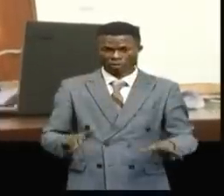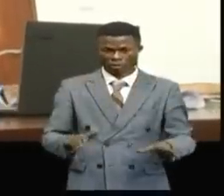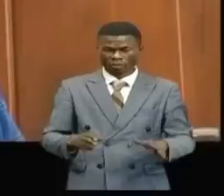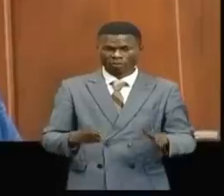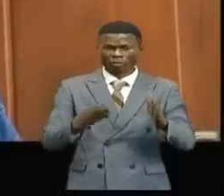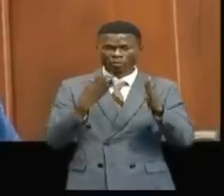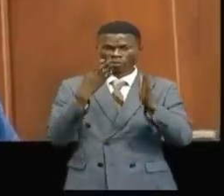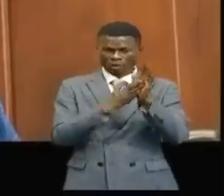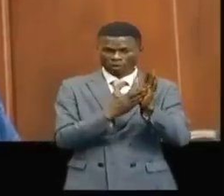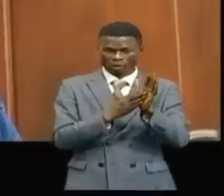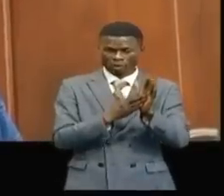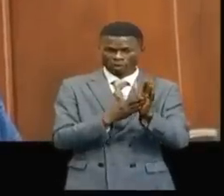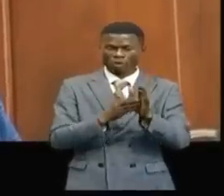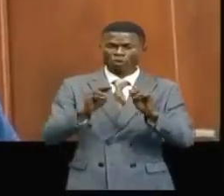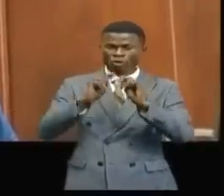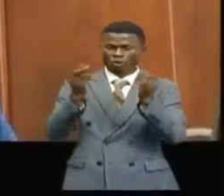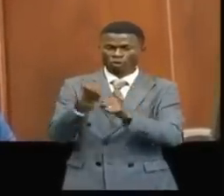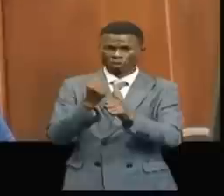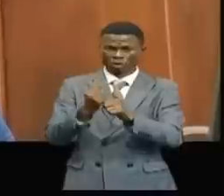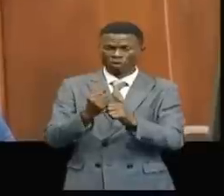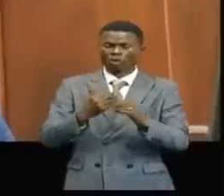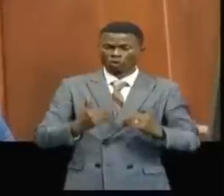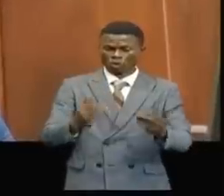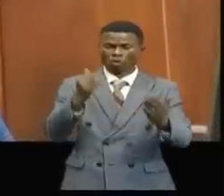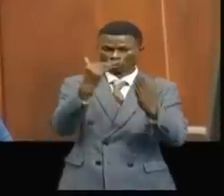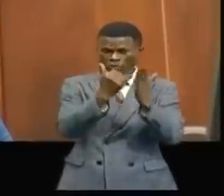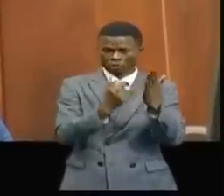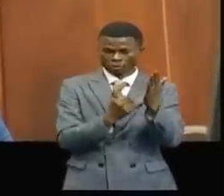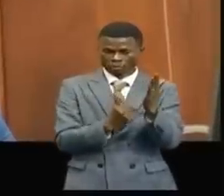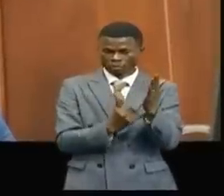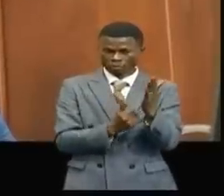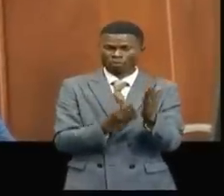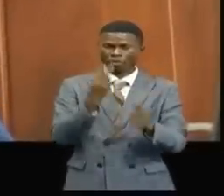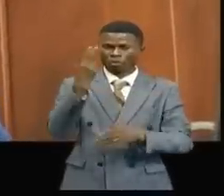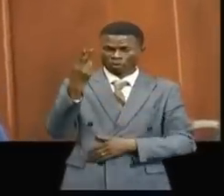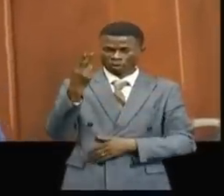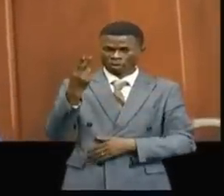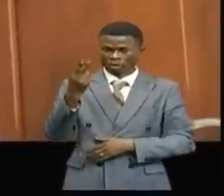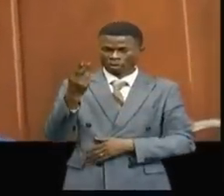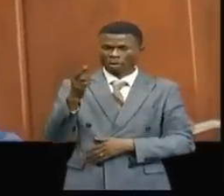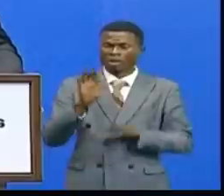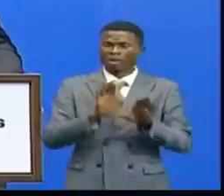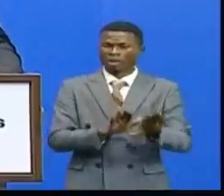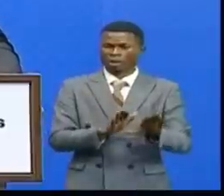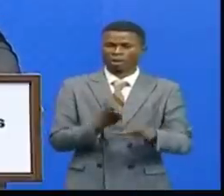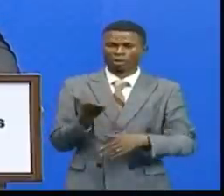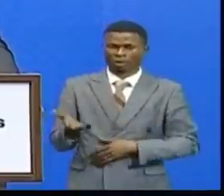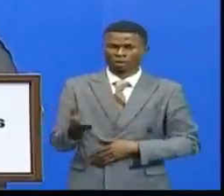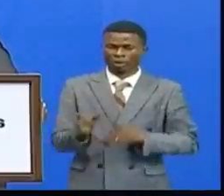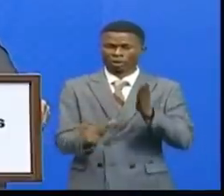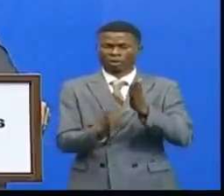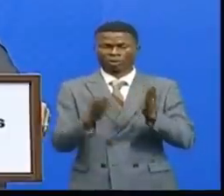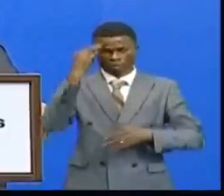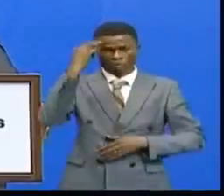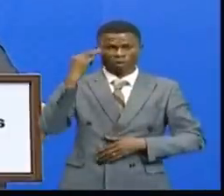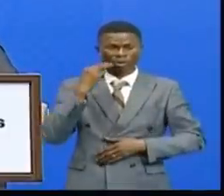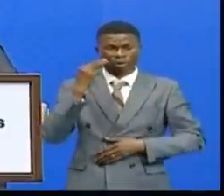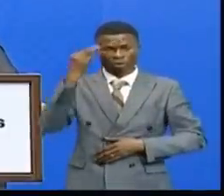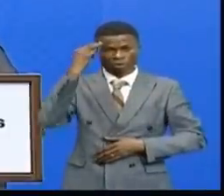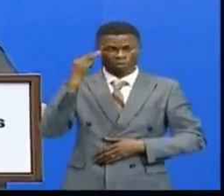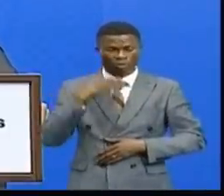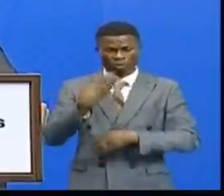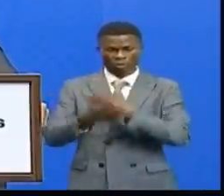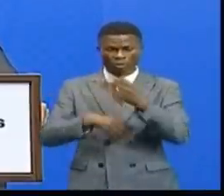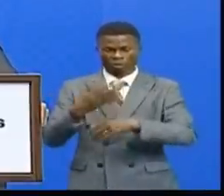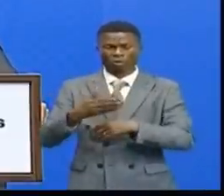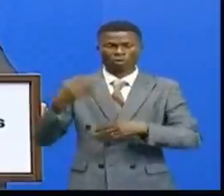9 services sont en cours d'identification, tandis que 2 sont en attente. Le vice-premier ministre, ministre de la